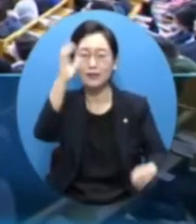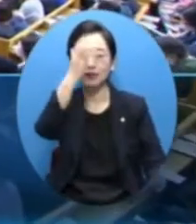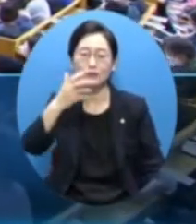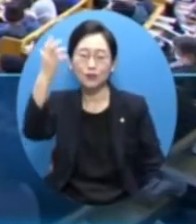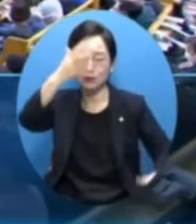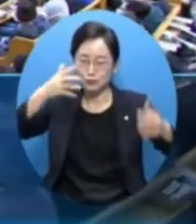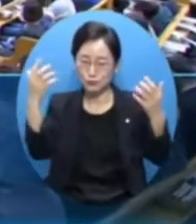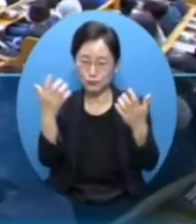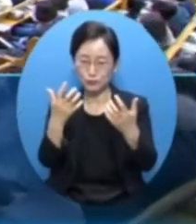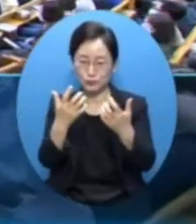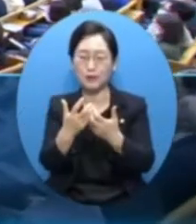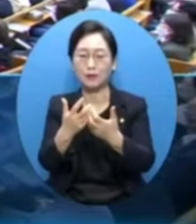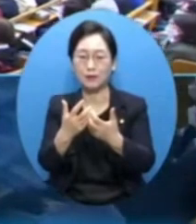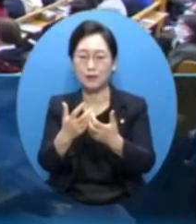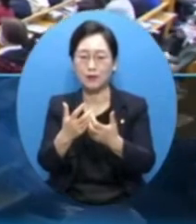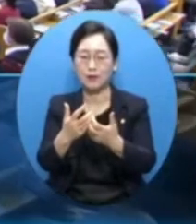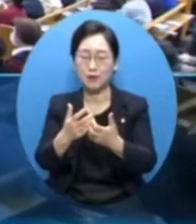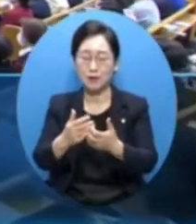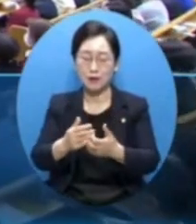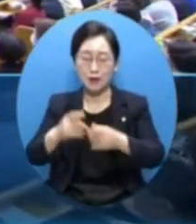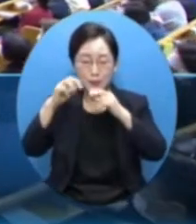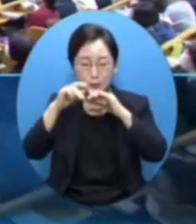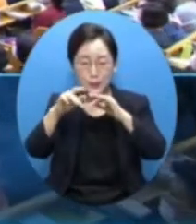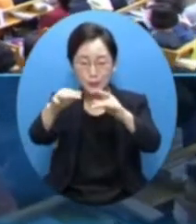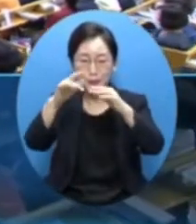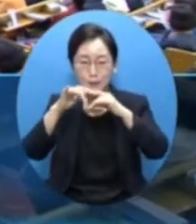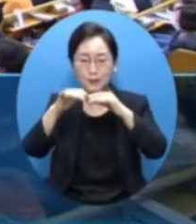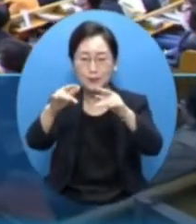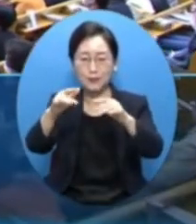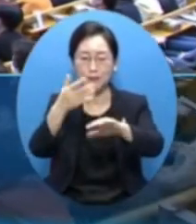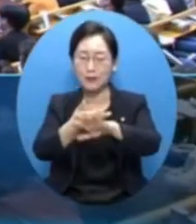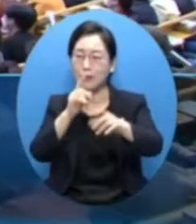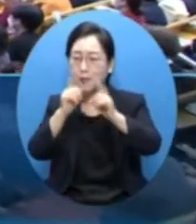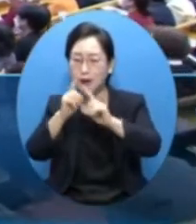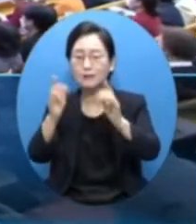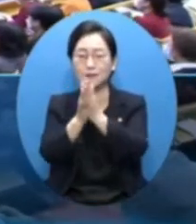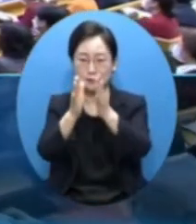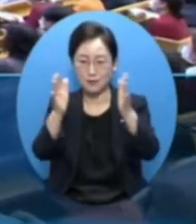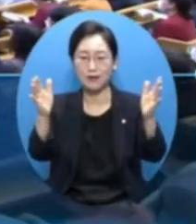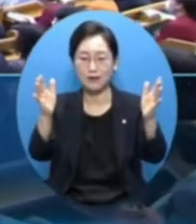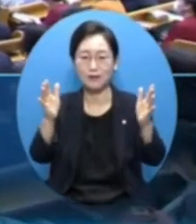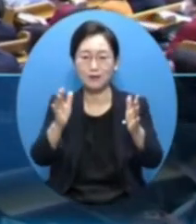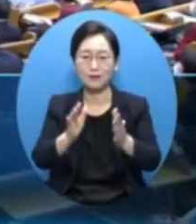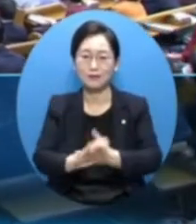성령의 충만함을 받고 성령의 말하게 하심을 따라 다른 언어들로 말하기를 시작하니라.